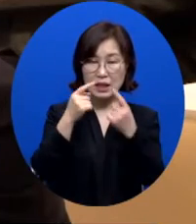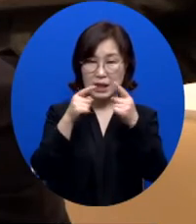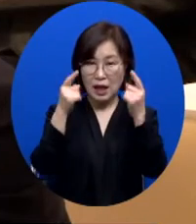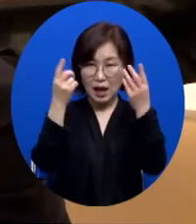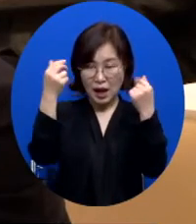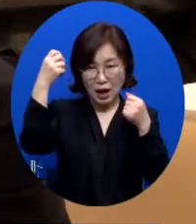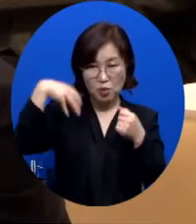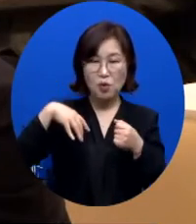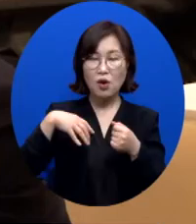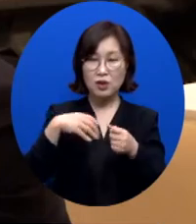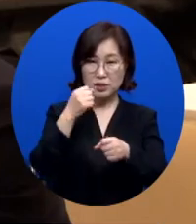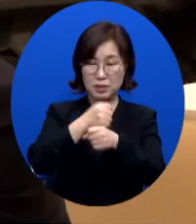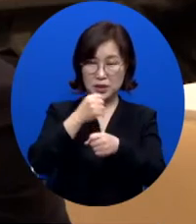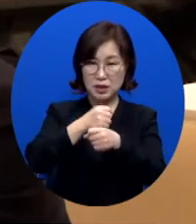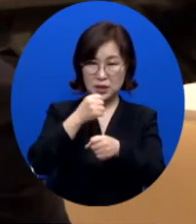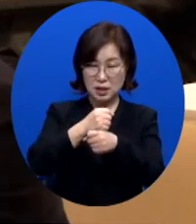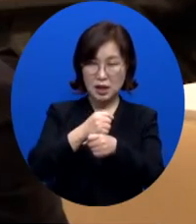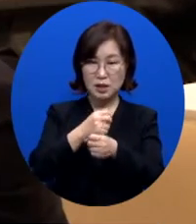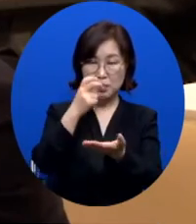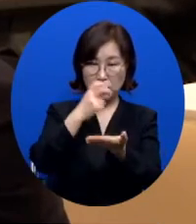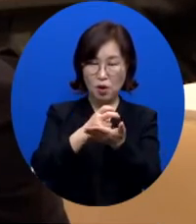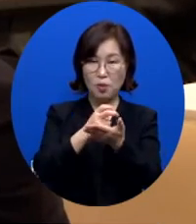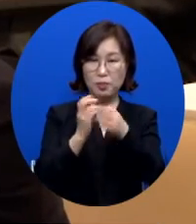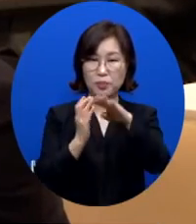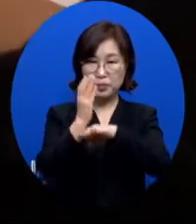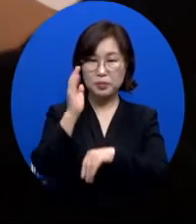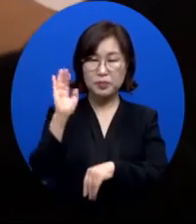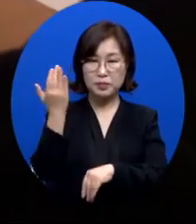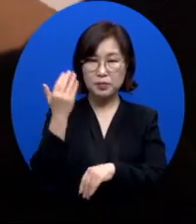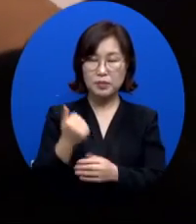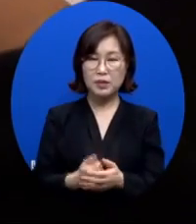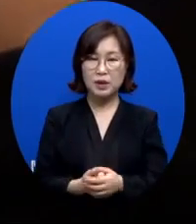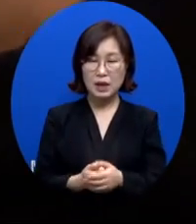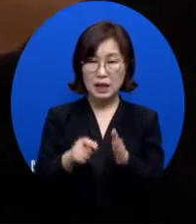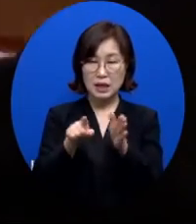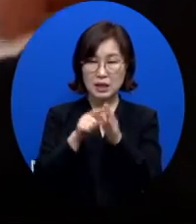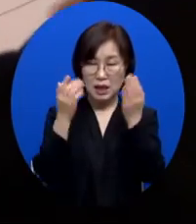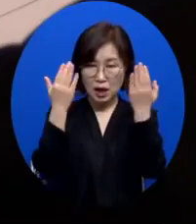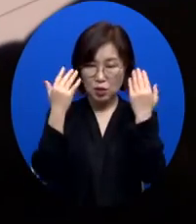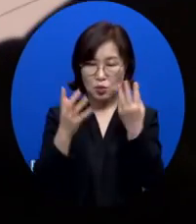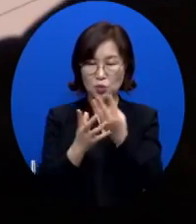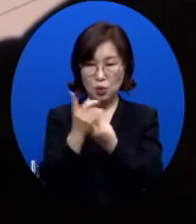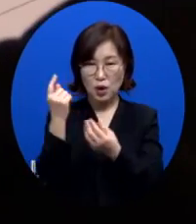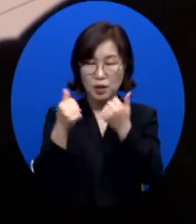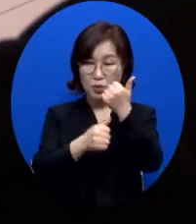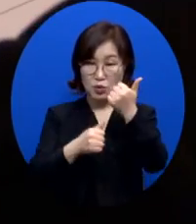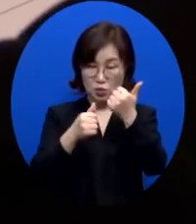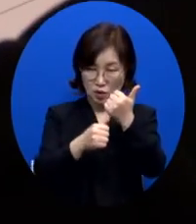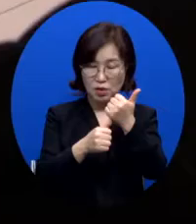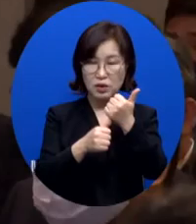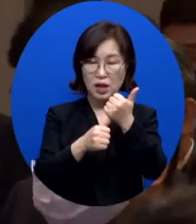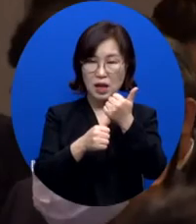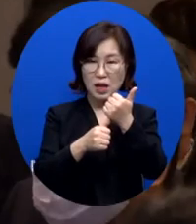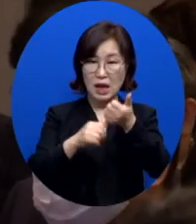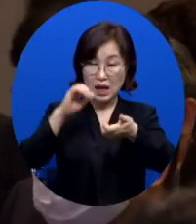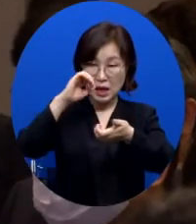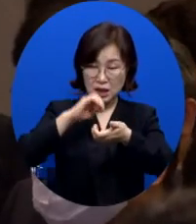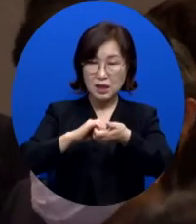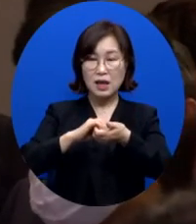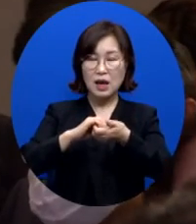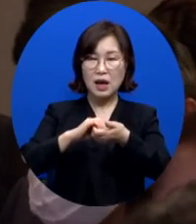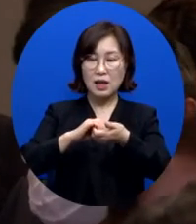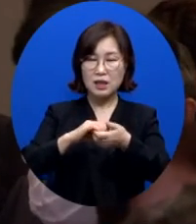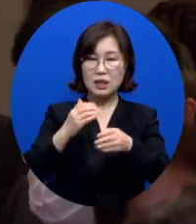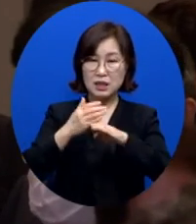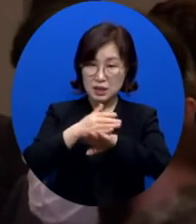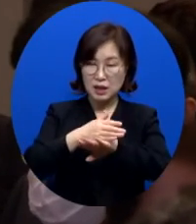개정안을 통과시켰습니다 이번 개정은 신학교 통과 문형 추진위원회 구성 시 아니지 난 데 따른 것으로